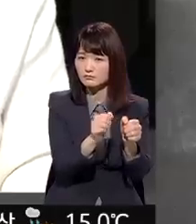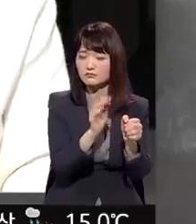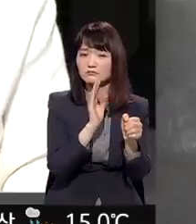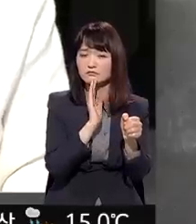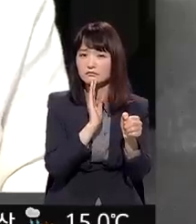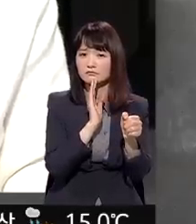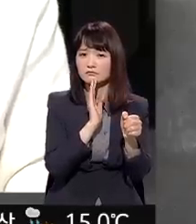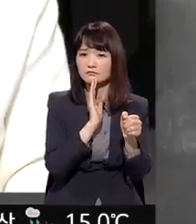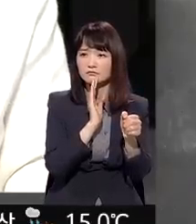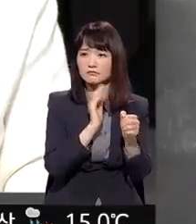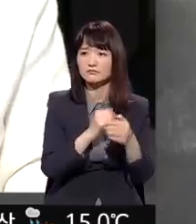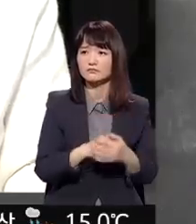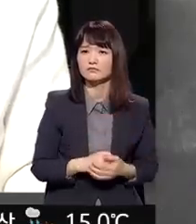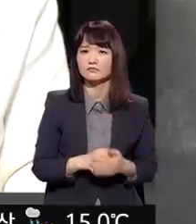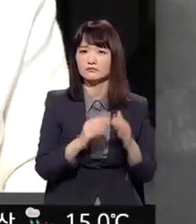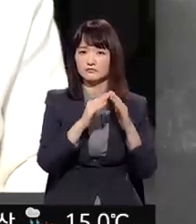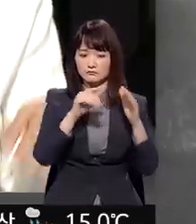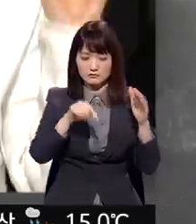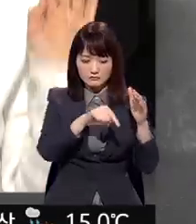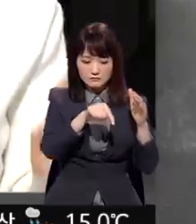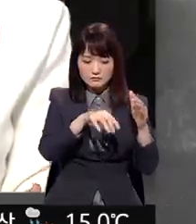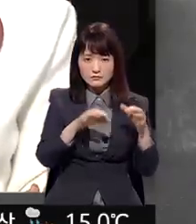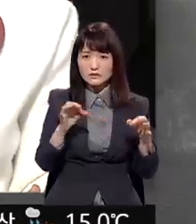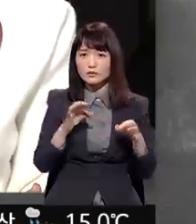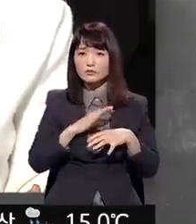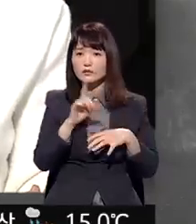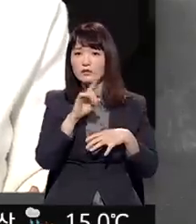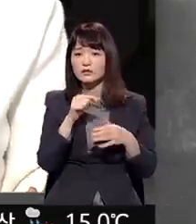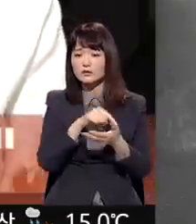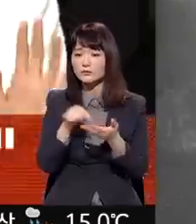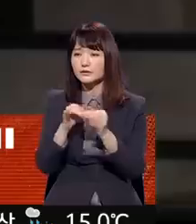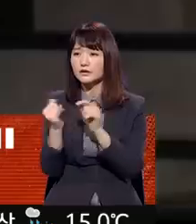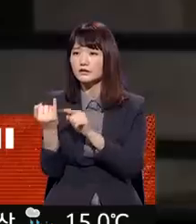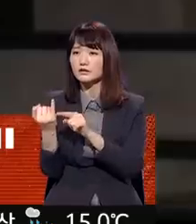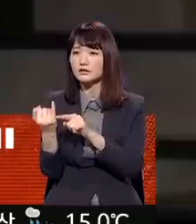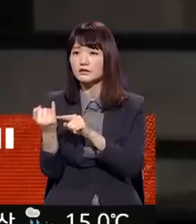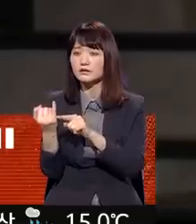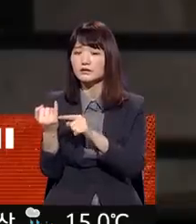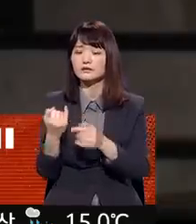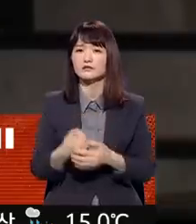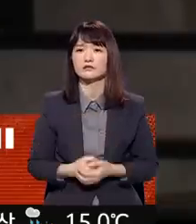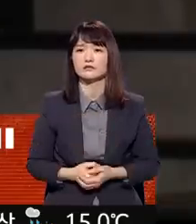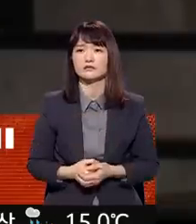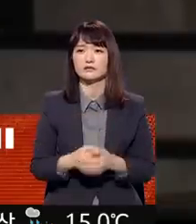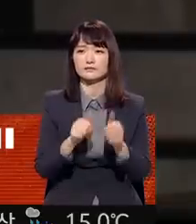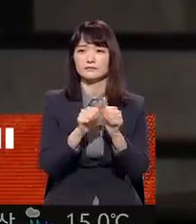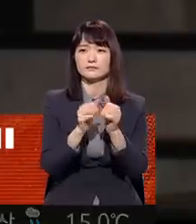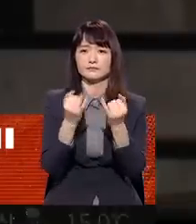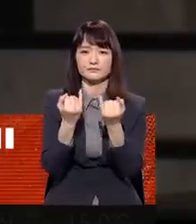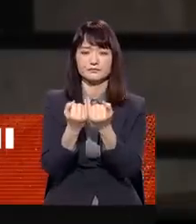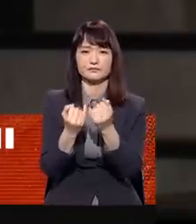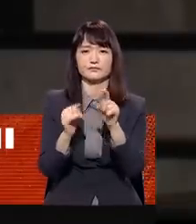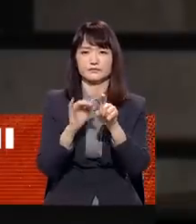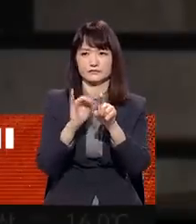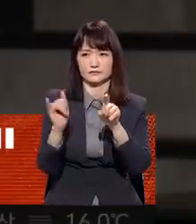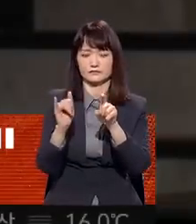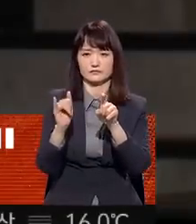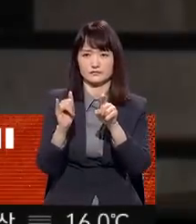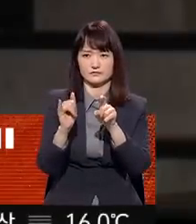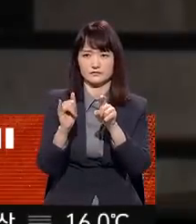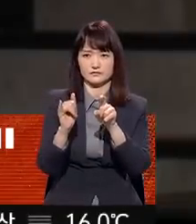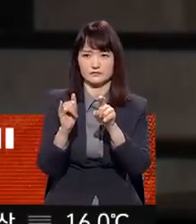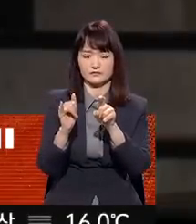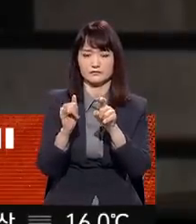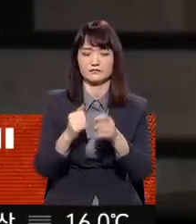네, 있었습니다. 이 집에 놀랍게도 이 피해자 말고도 한 10명 정도의 남녀가 같이 있었어요. 근데 이